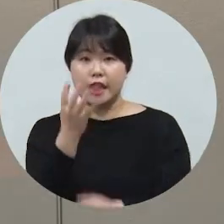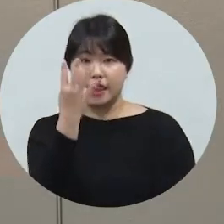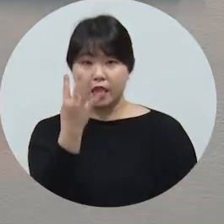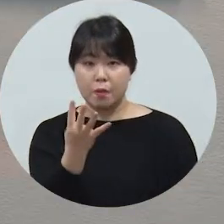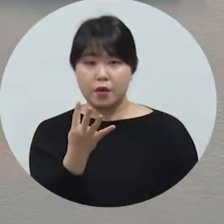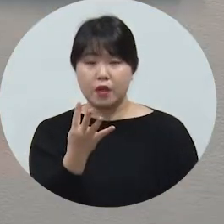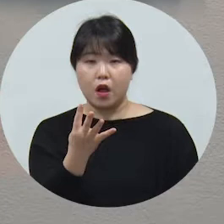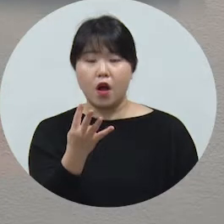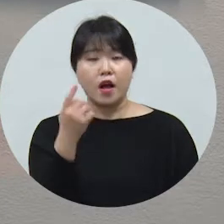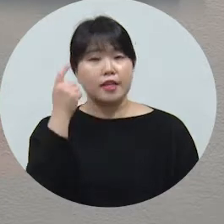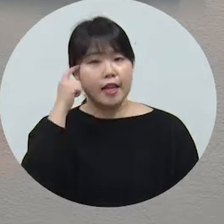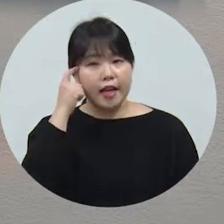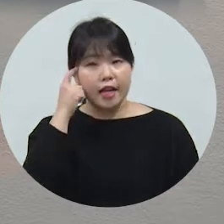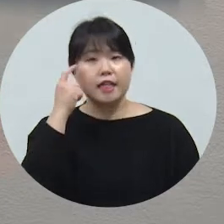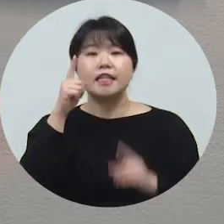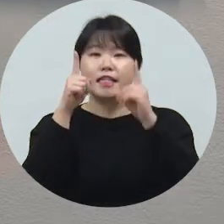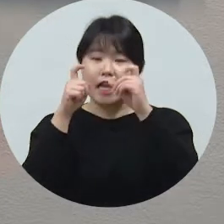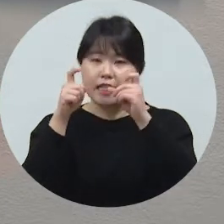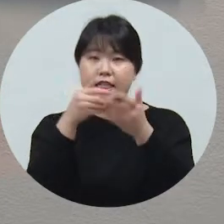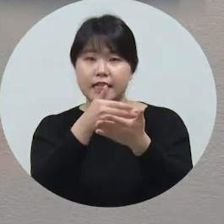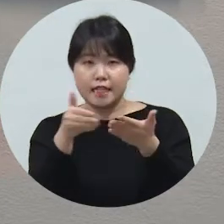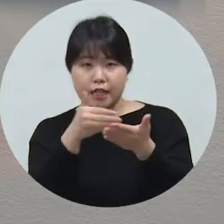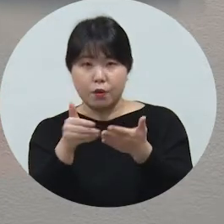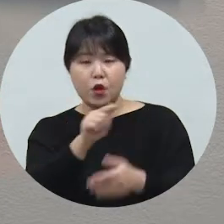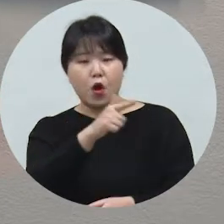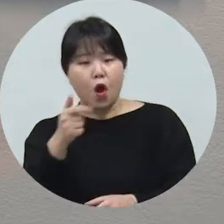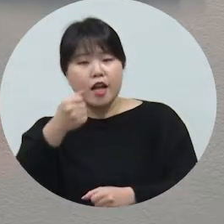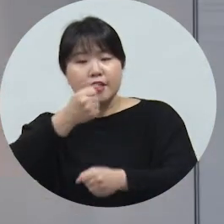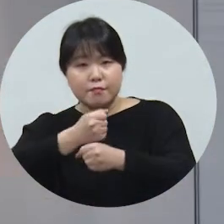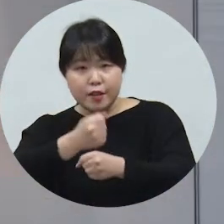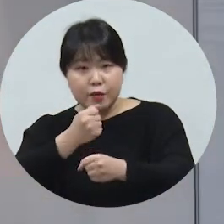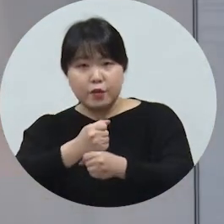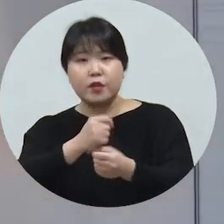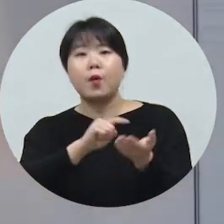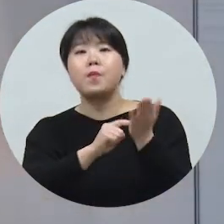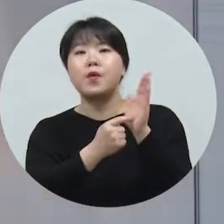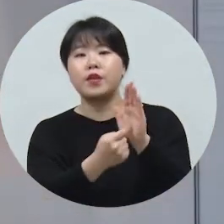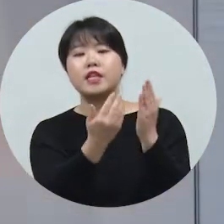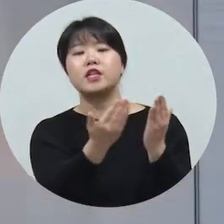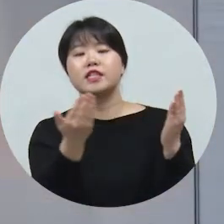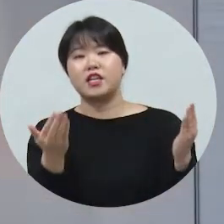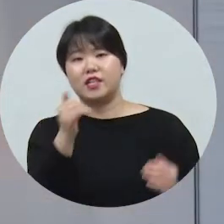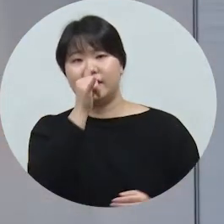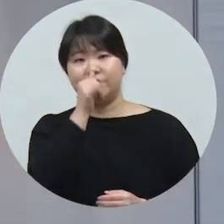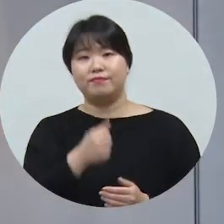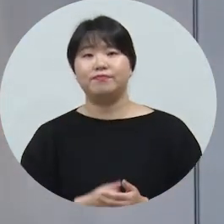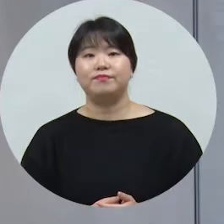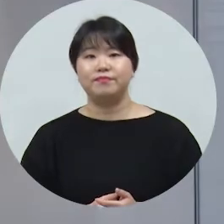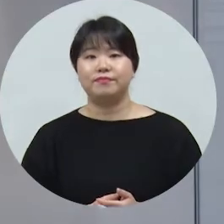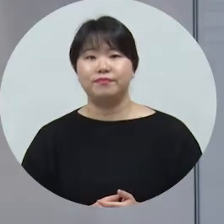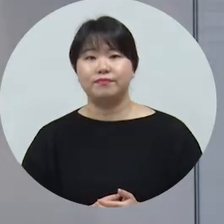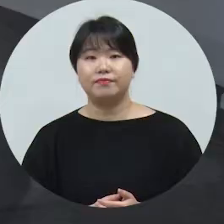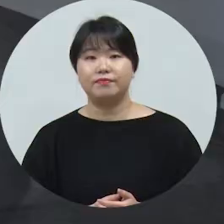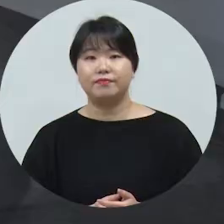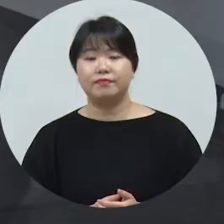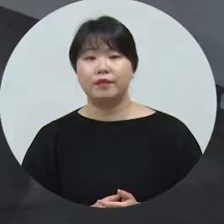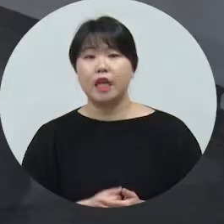모여 꿈에 대한 각자의 생각을 사진, 일러스트 등 다양한 장르의 작품으로 표현해 전시를